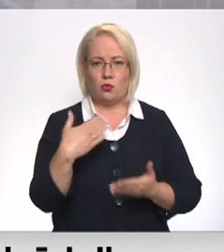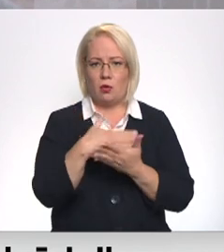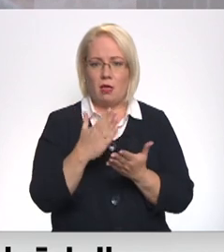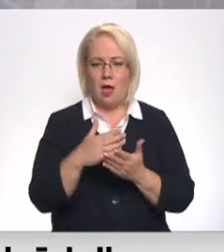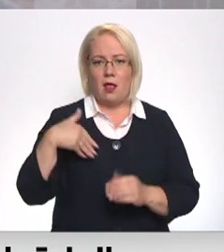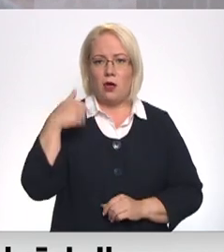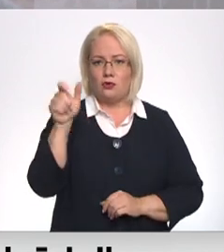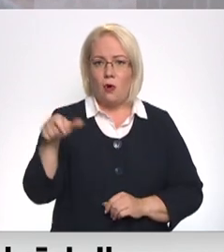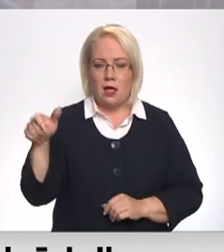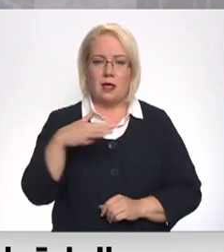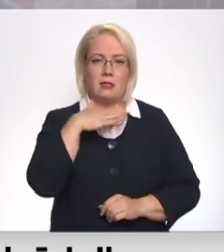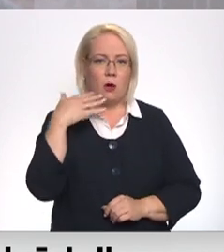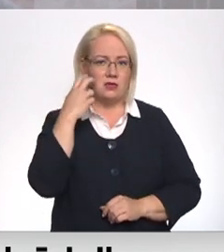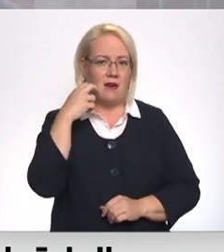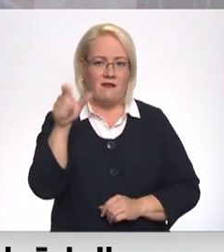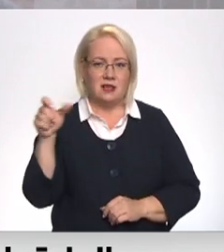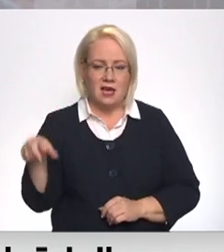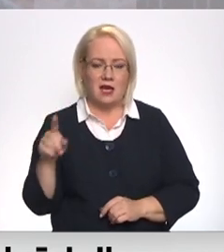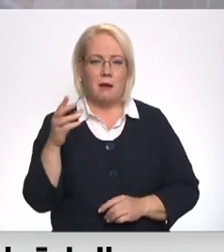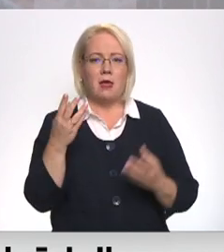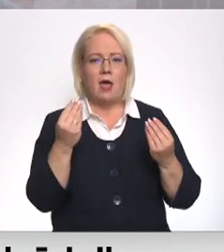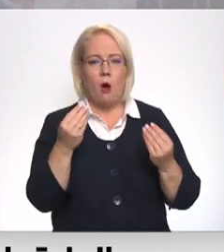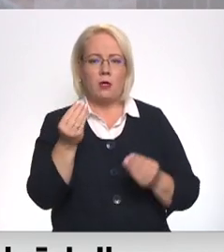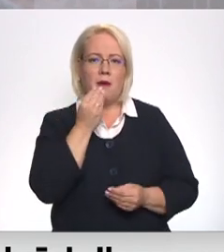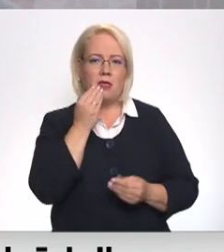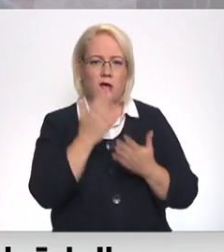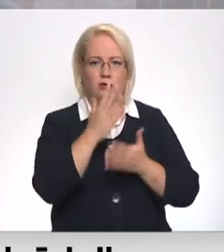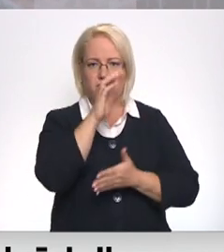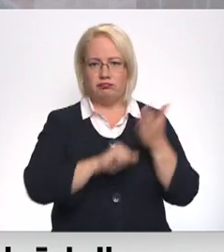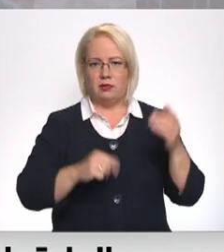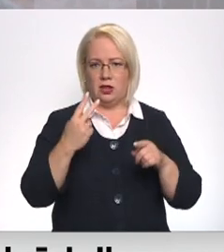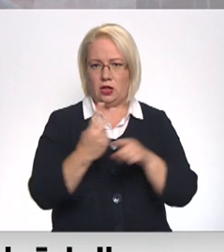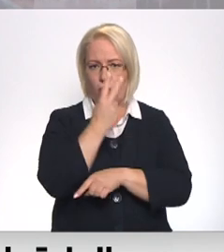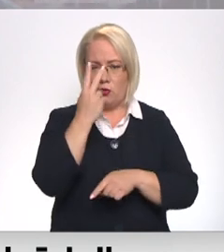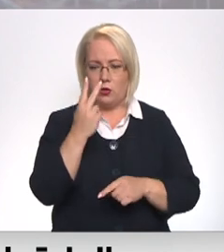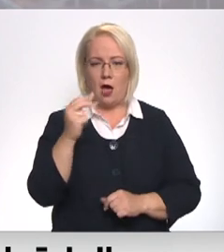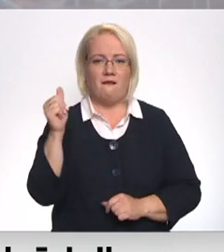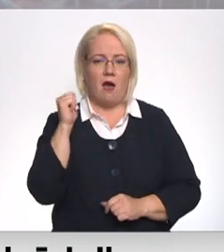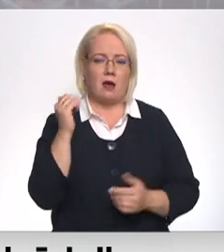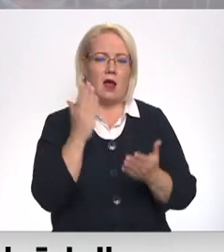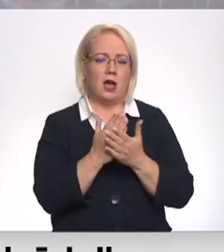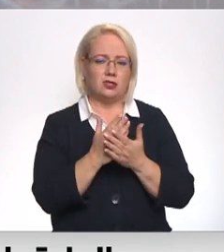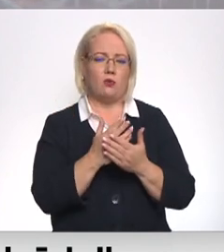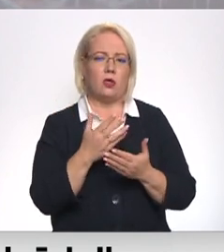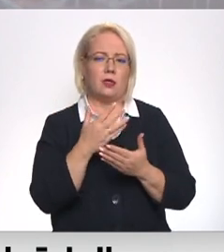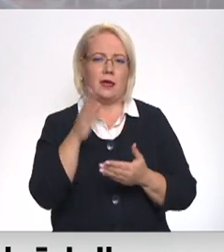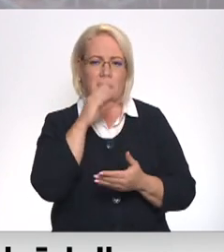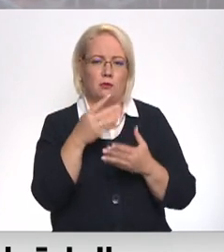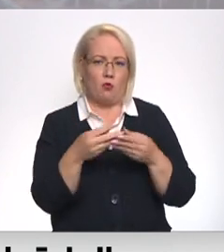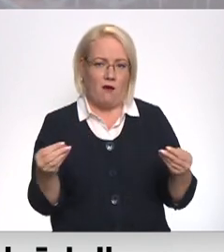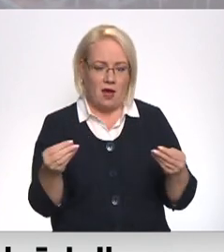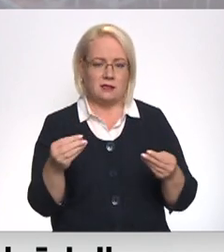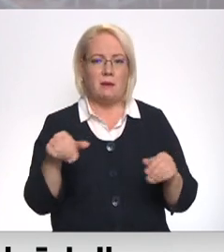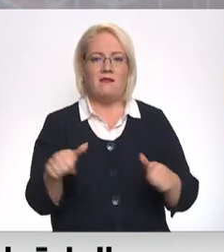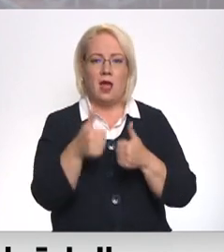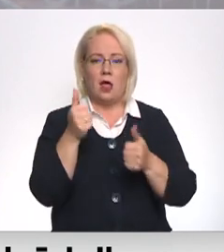skolēnu. Vairākiem vecākiem naudas par ēdināšanu esot noņemta dubultā, ko vakar gan esot izdevies novērst. Vienlaikus